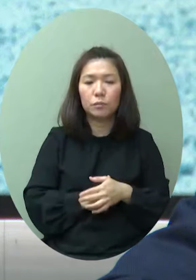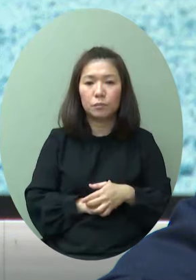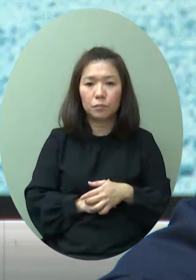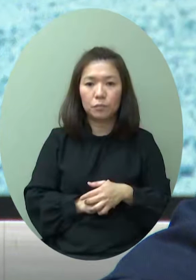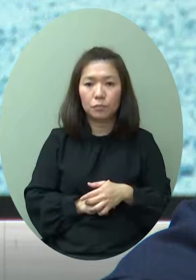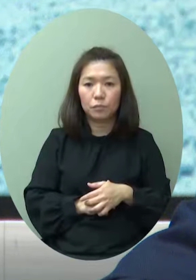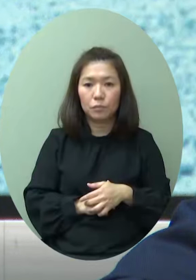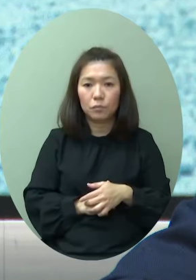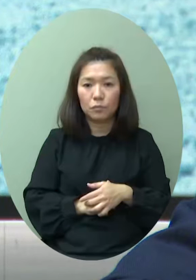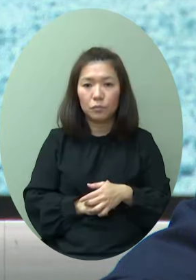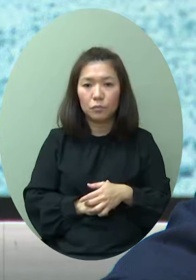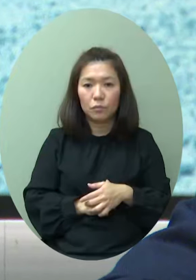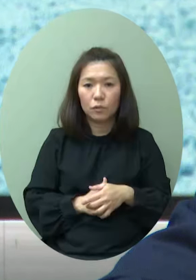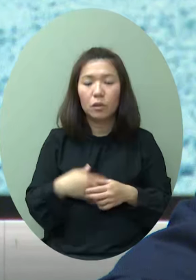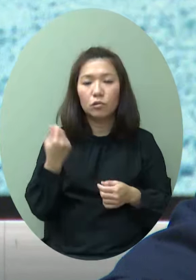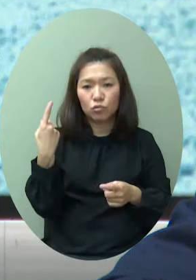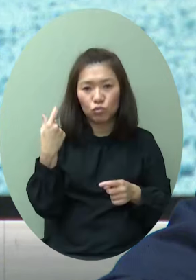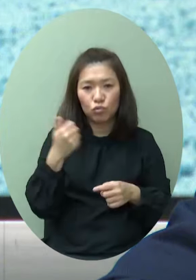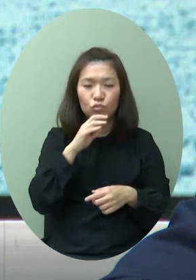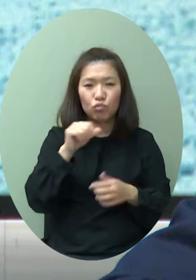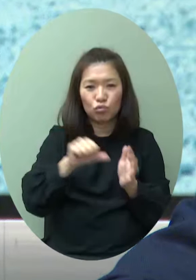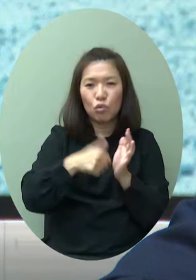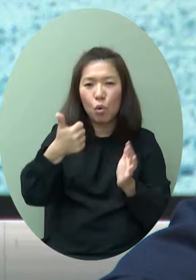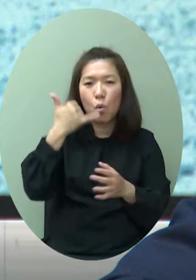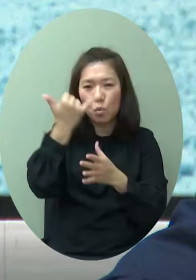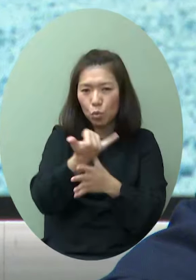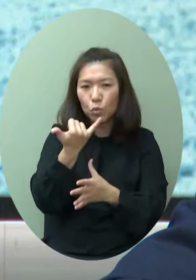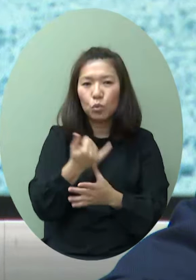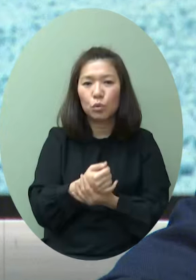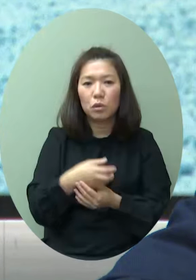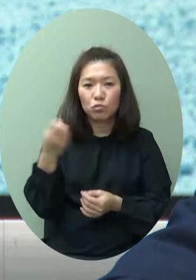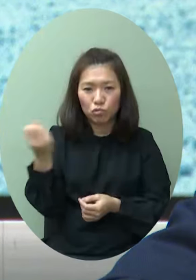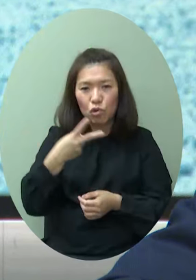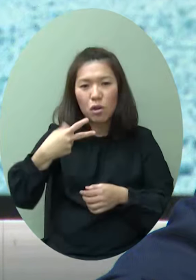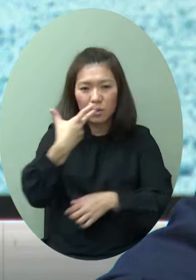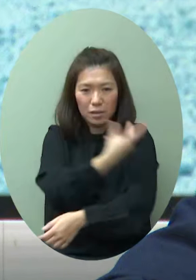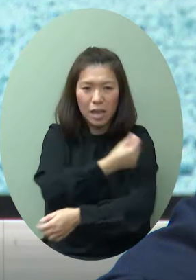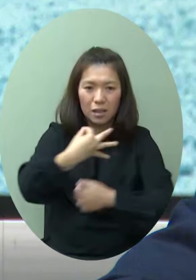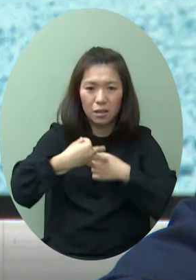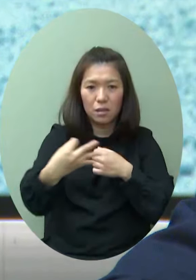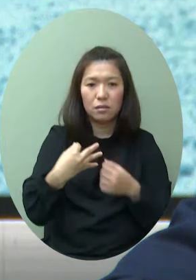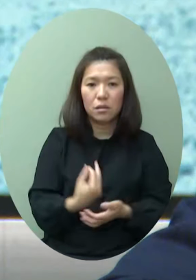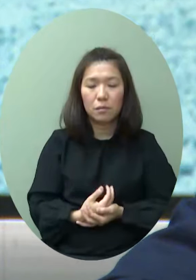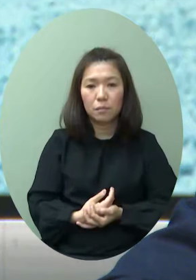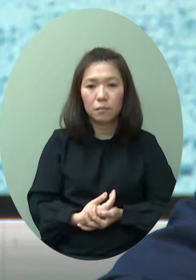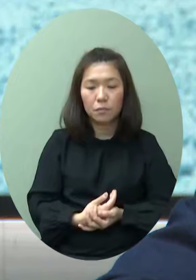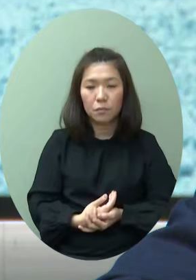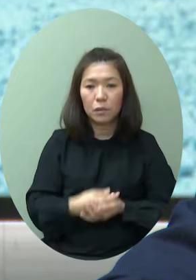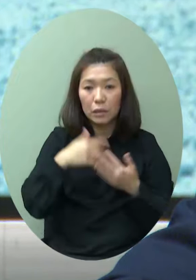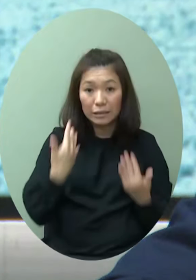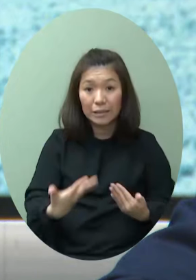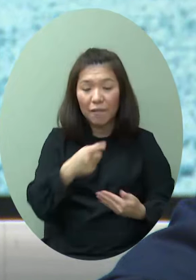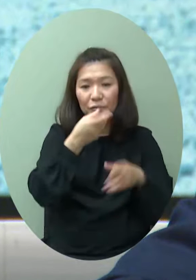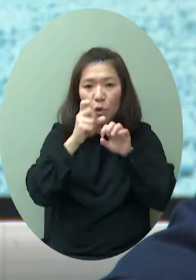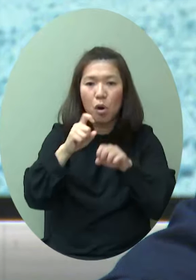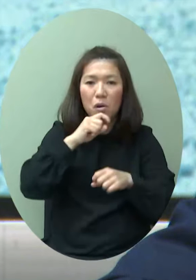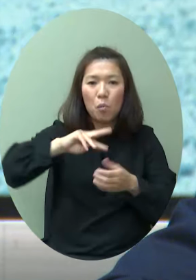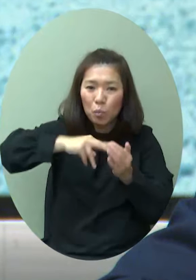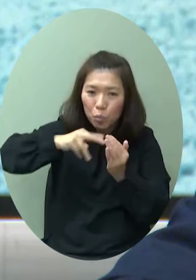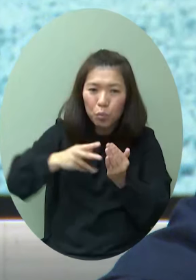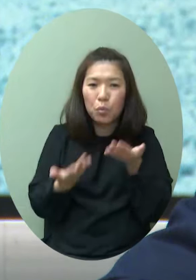降。即一般來說是講緊六個月的時間需要打第三針。這個當然現時的科學數據呢是會不